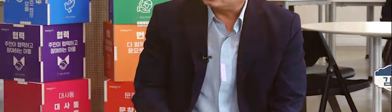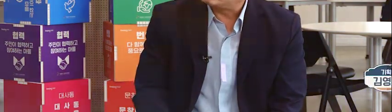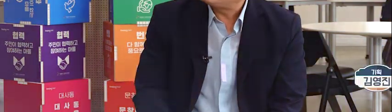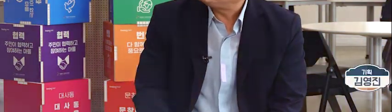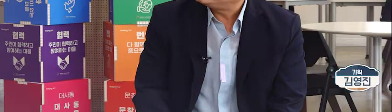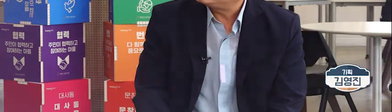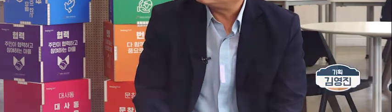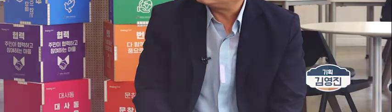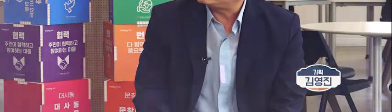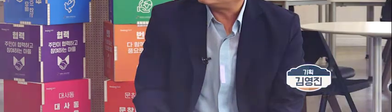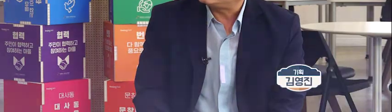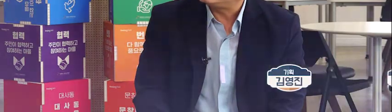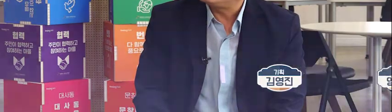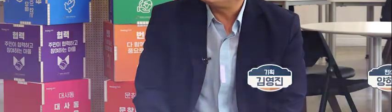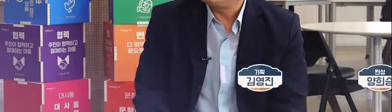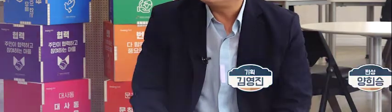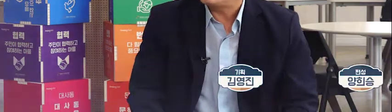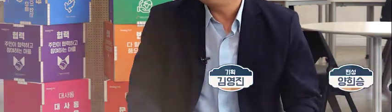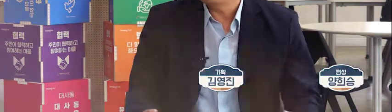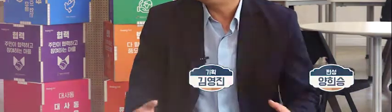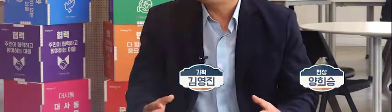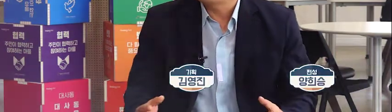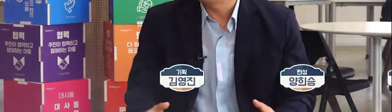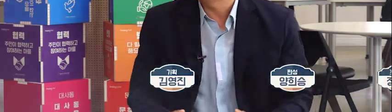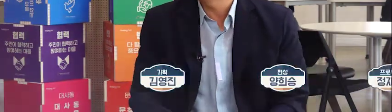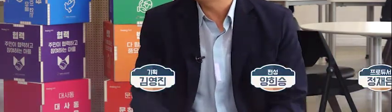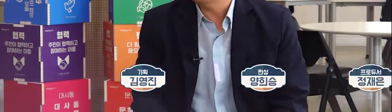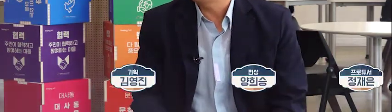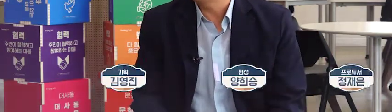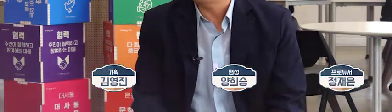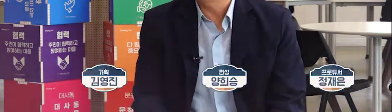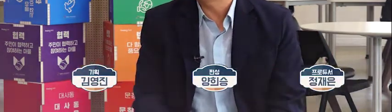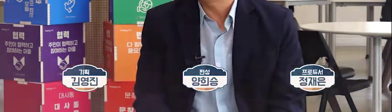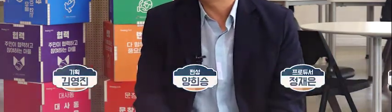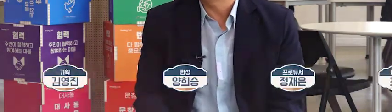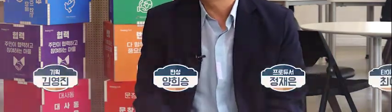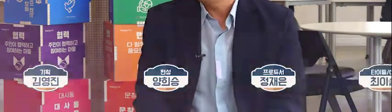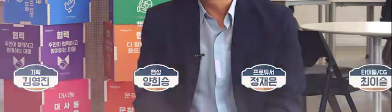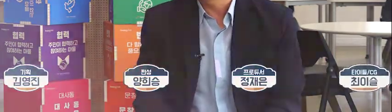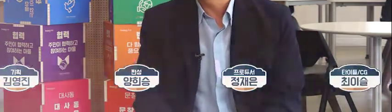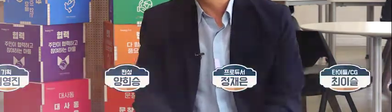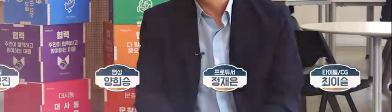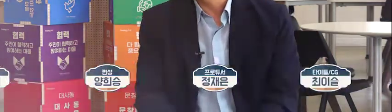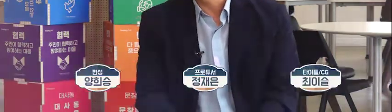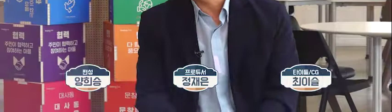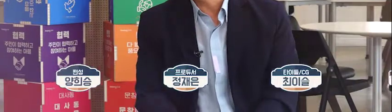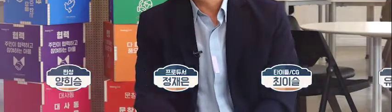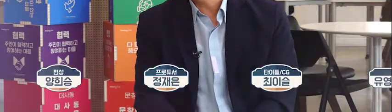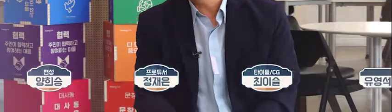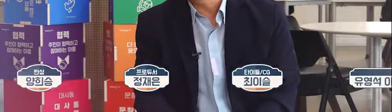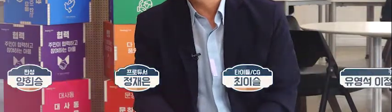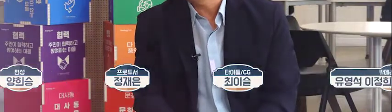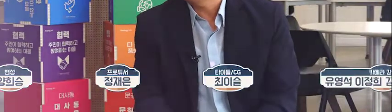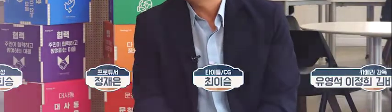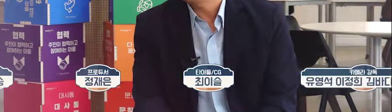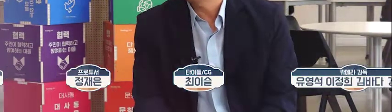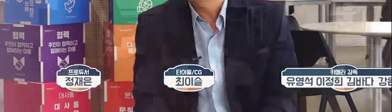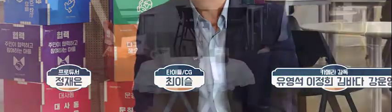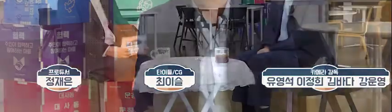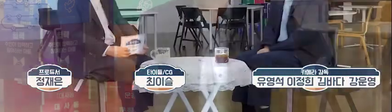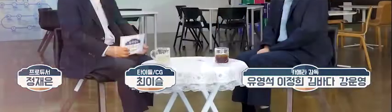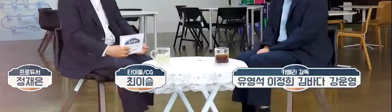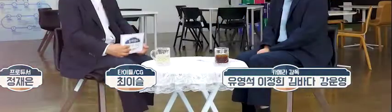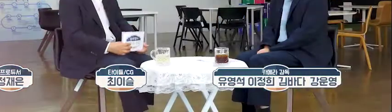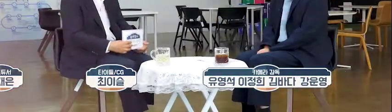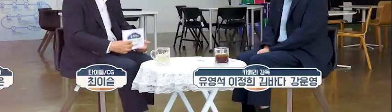활동이나 이런 주민자치를 조금 더 함께 모든 자치구에서 만들어가는 이런 역할을 좀 감당했으면 좋겠습니다.